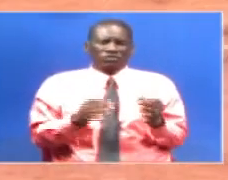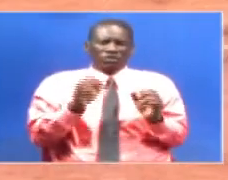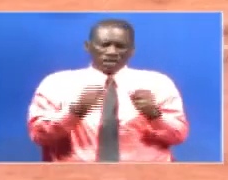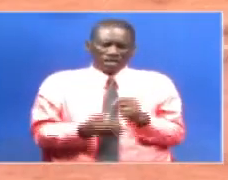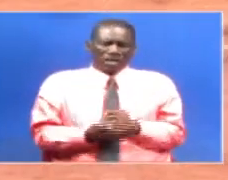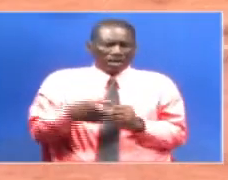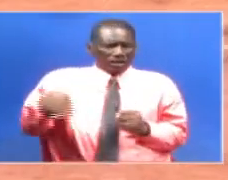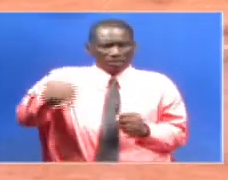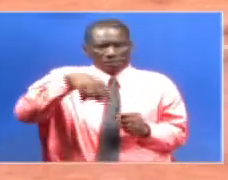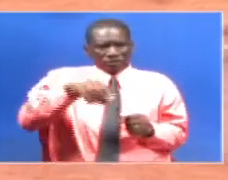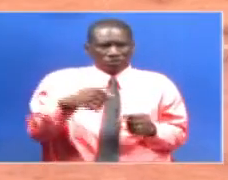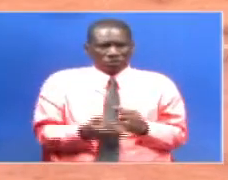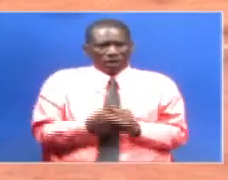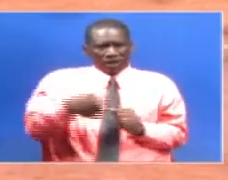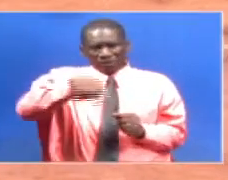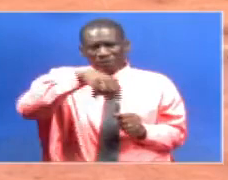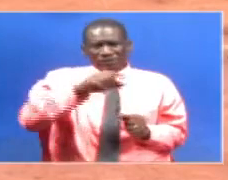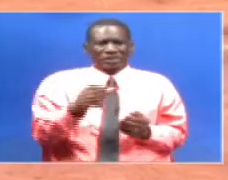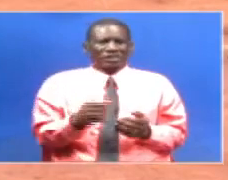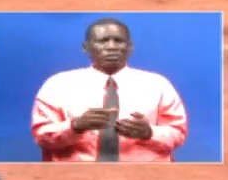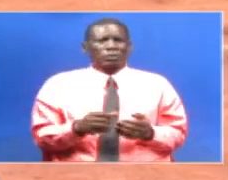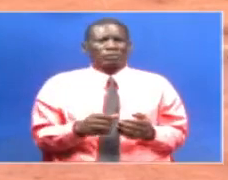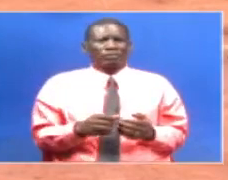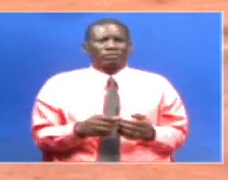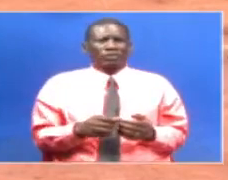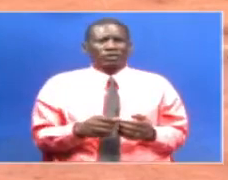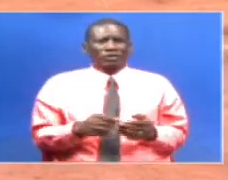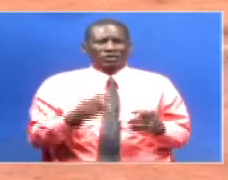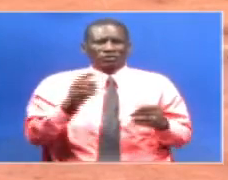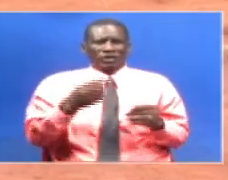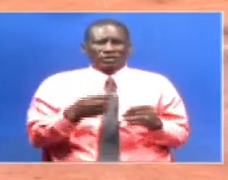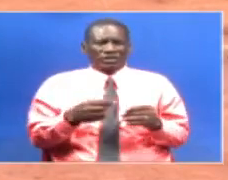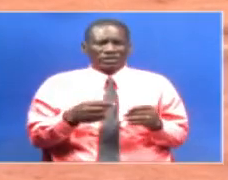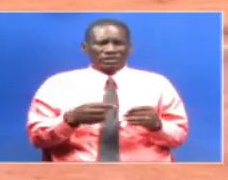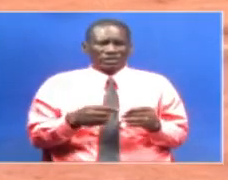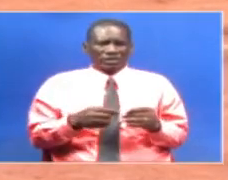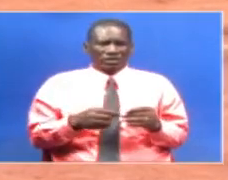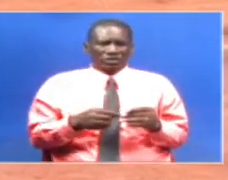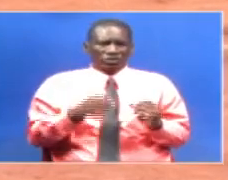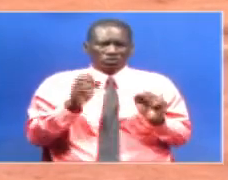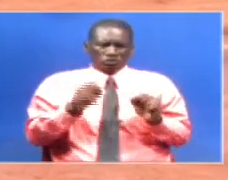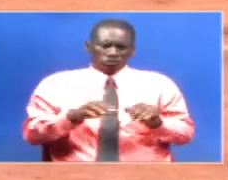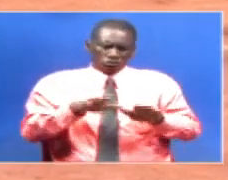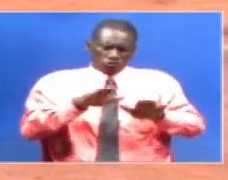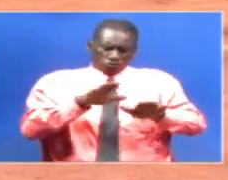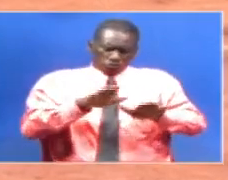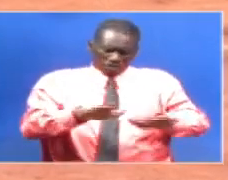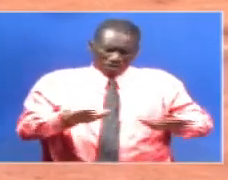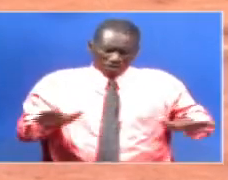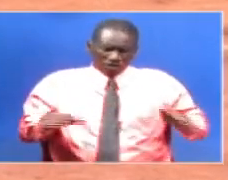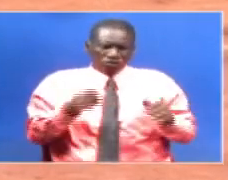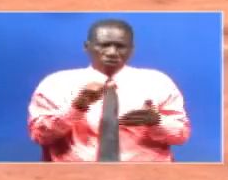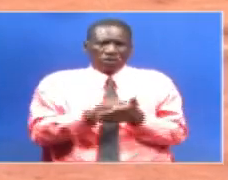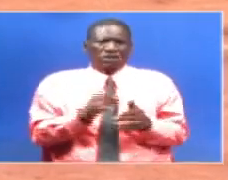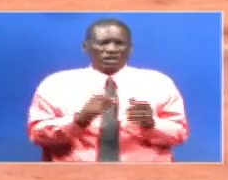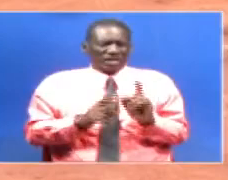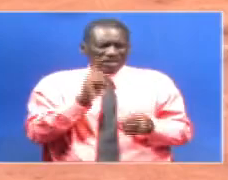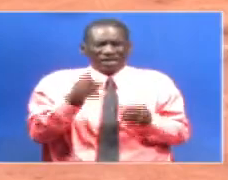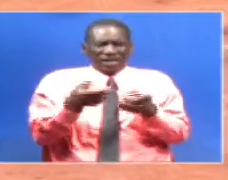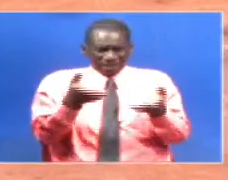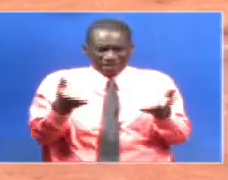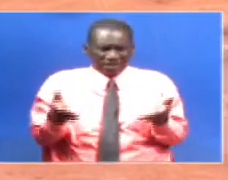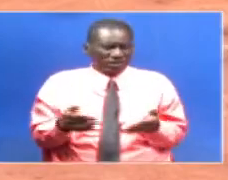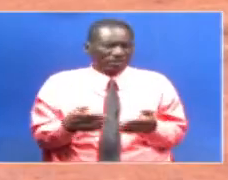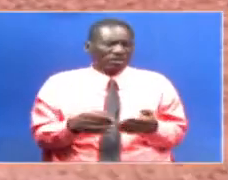usaidizi atusaidie, hata atu anze kwanza kukanyaka hapa hivi chini vizuri, alafu atutengenezee ma lens tuanze